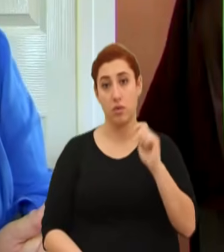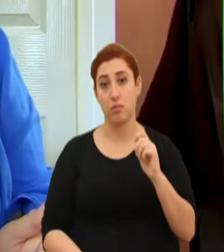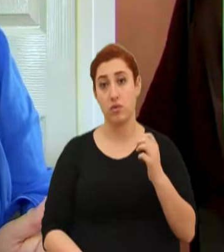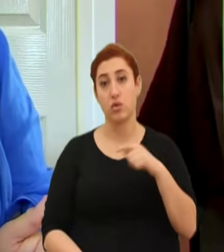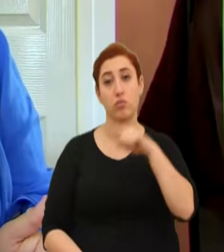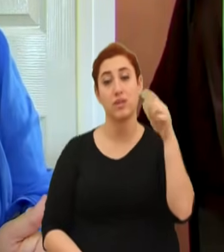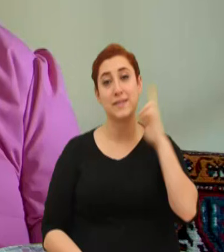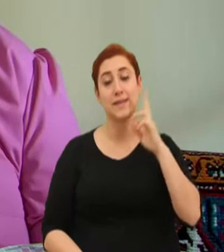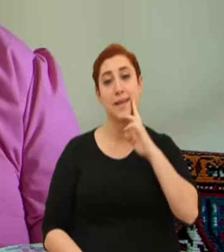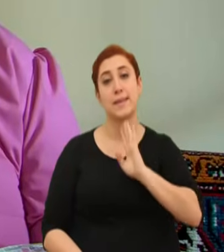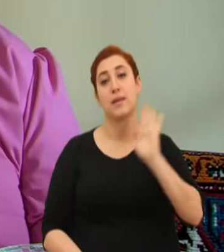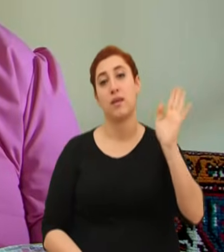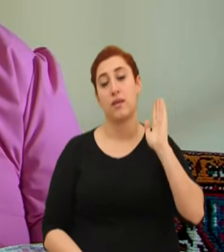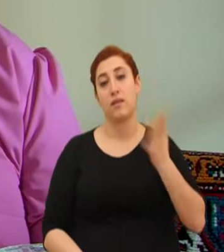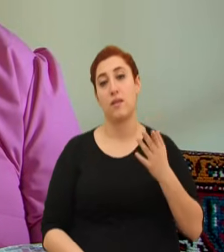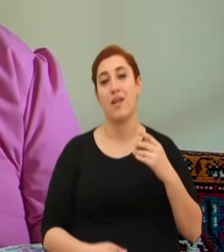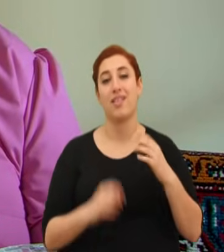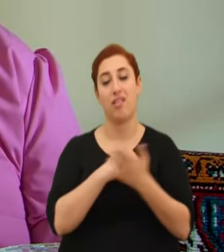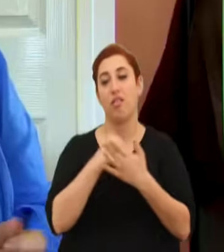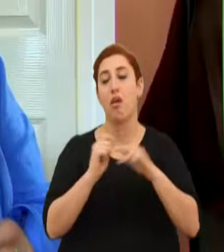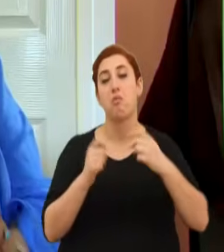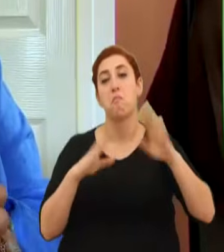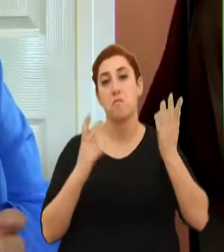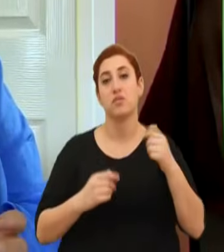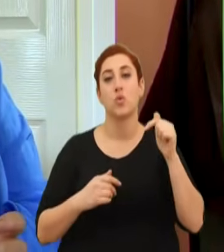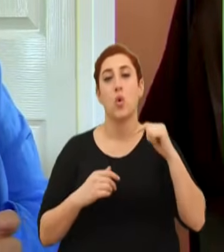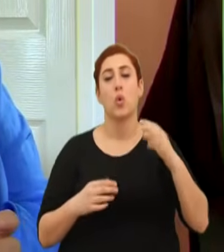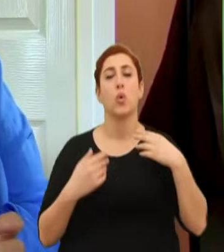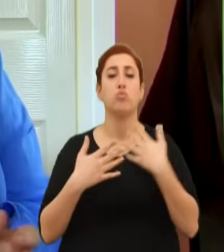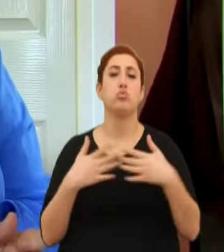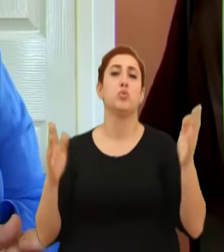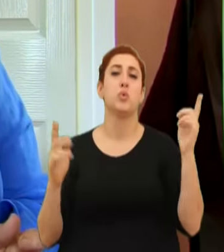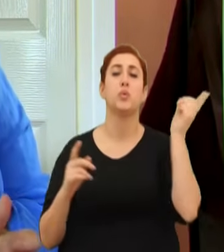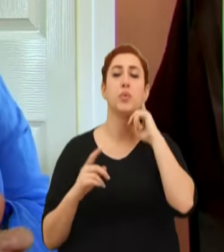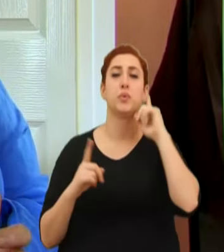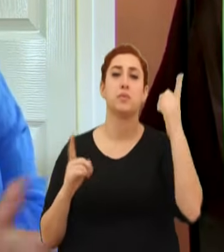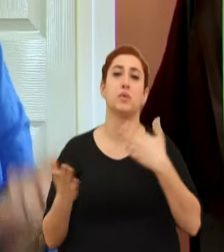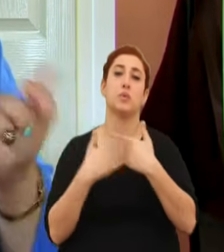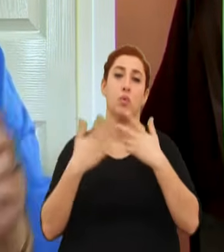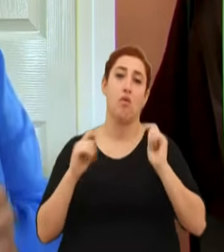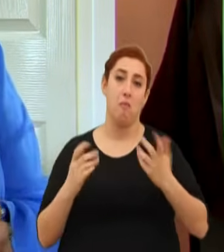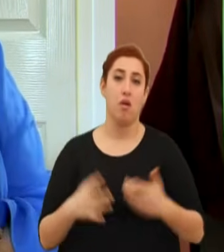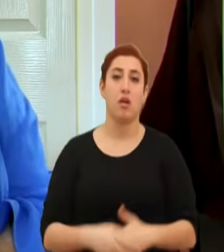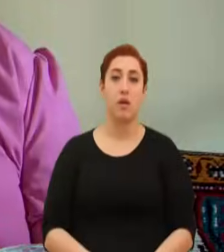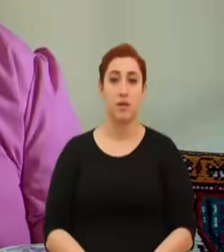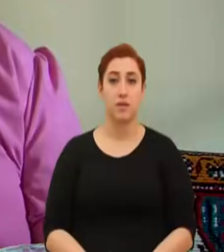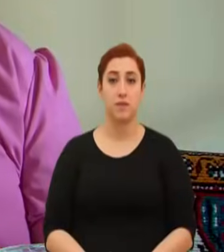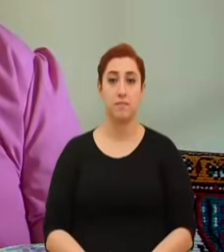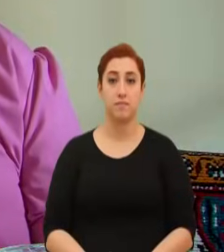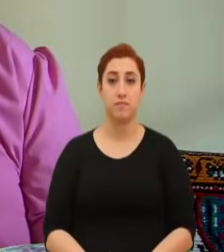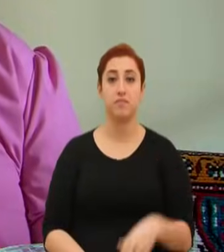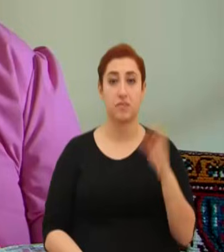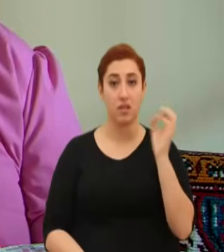canım. Bunlar zengin kısmı. Kalkıp da kuru bir nikah yapacak değiller ya. Şaşalı, görkemli, büyük bir düğün yaparlar artık.